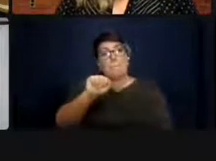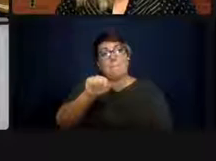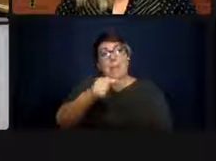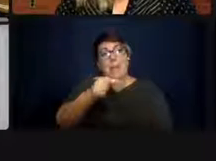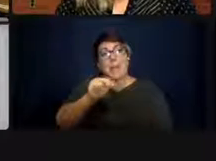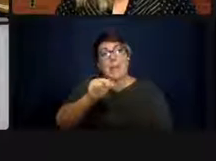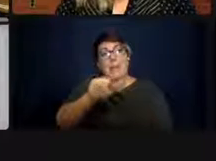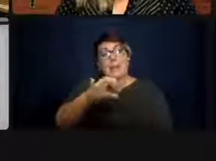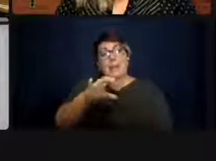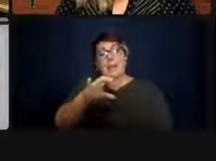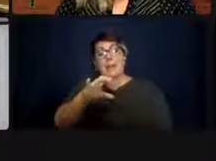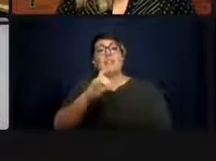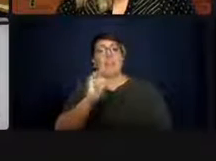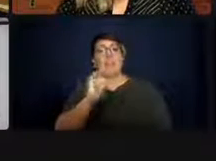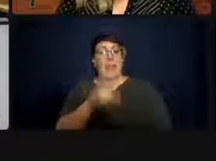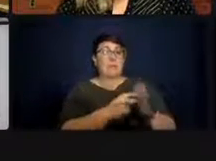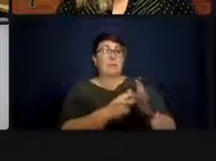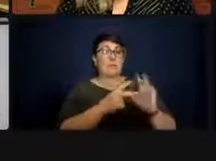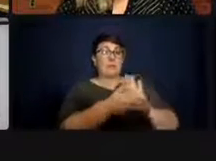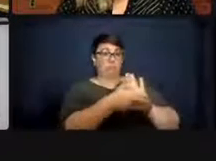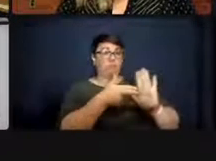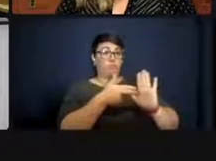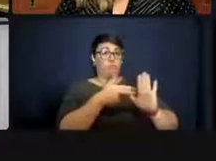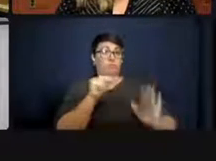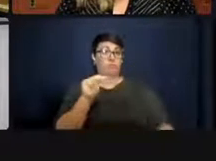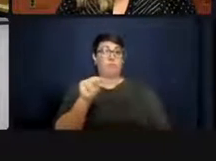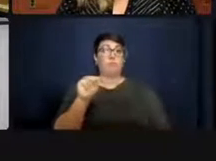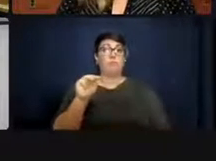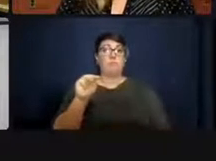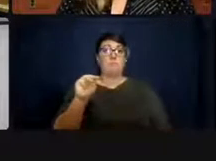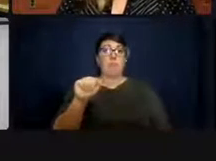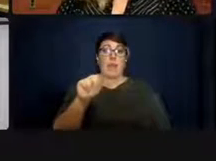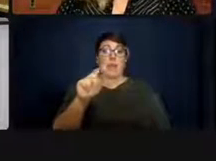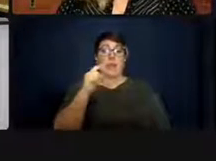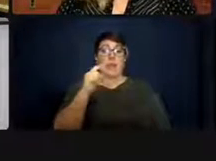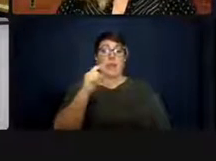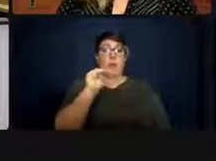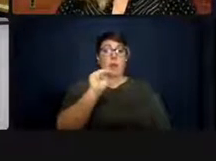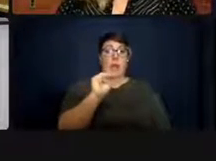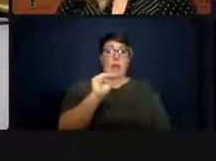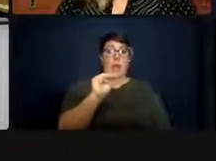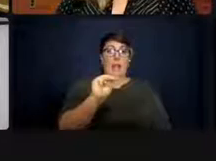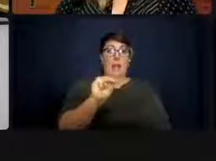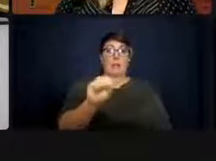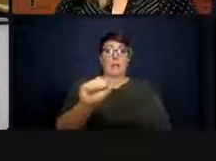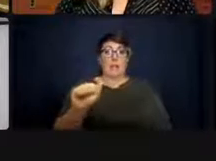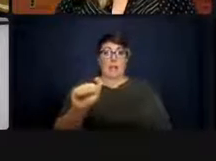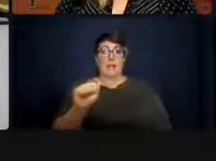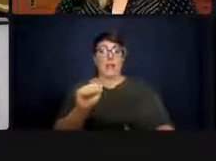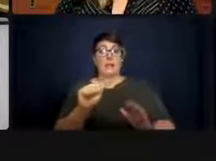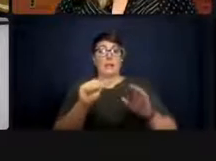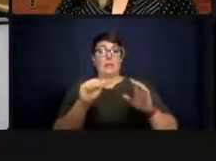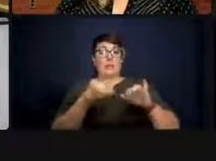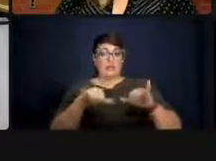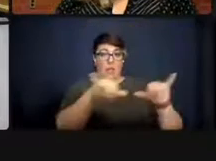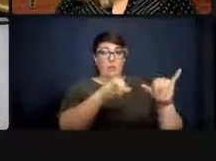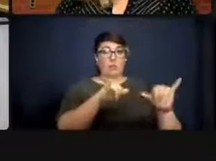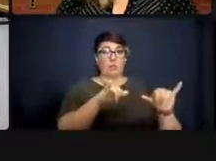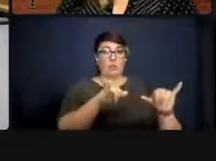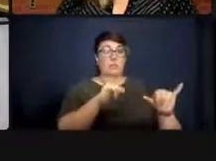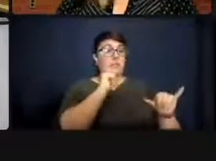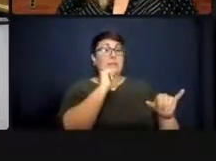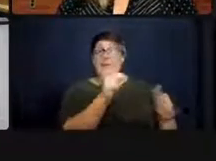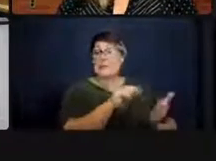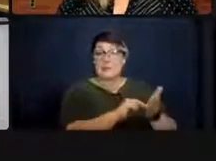يتسجلون للدخول بهذه الدروس الجاذبة ماجنت. هذا لا يعني بأننا نحن لن ندعم هذا البرنامج في